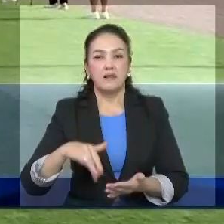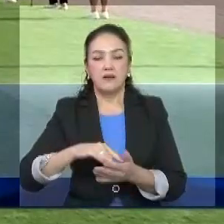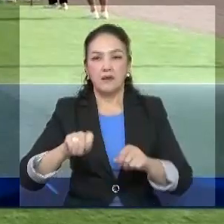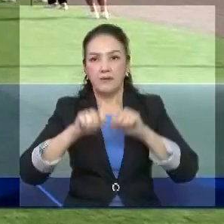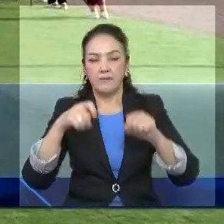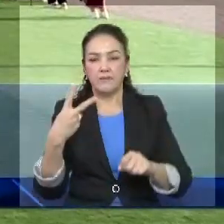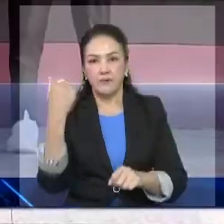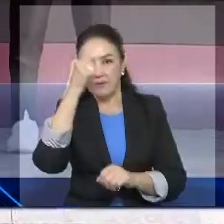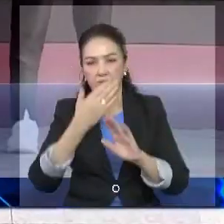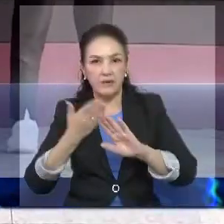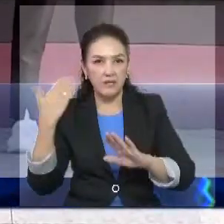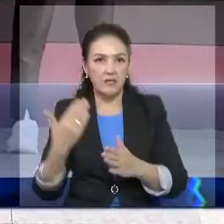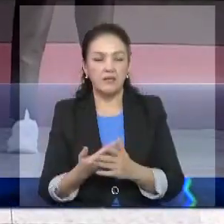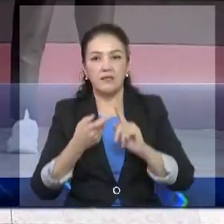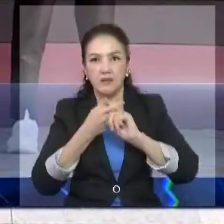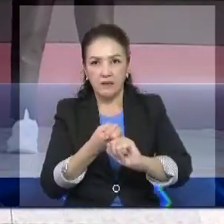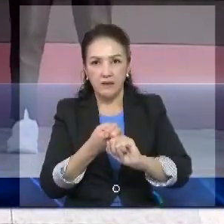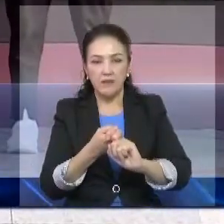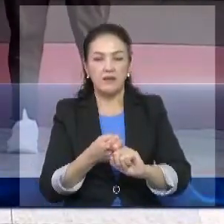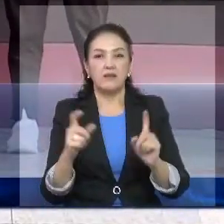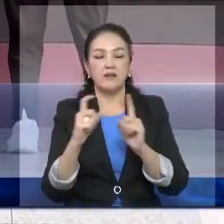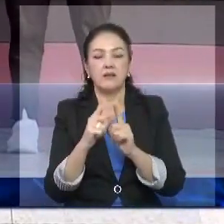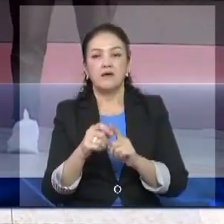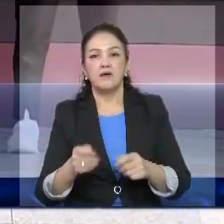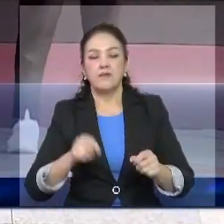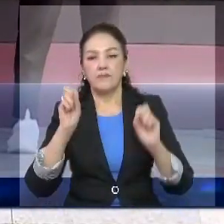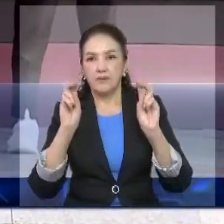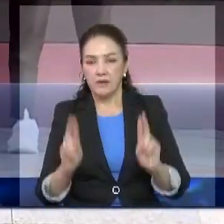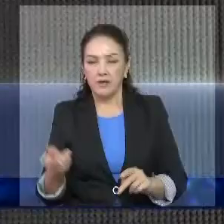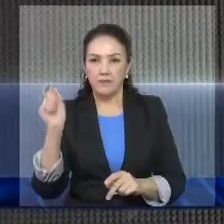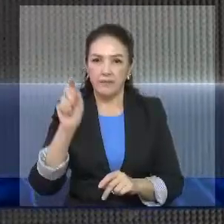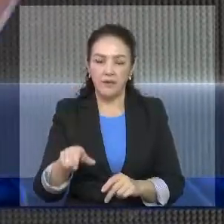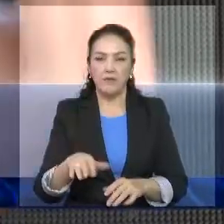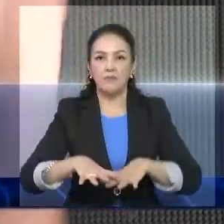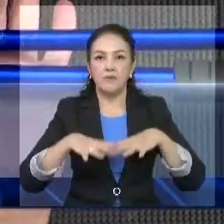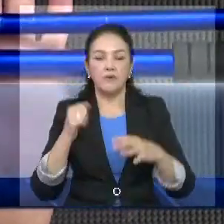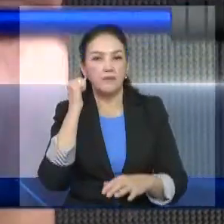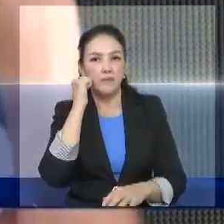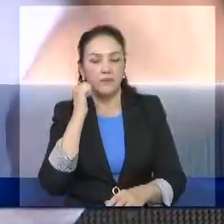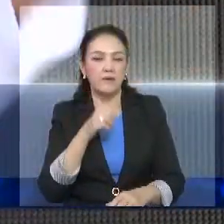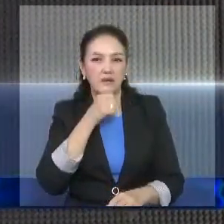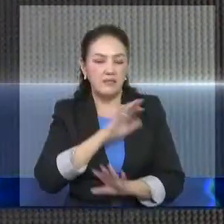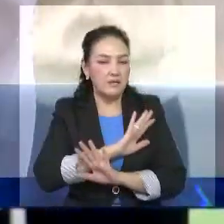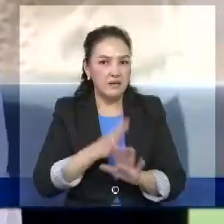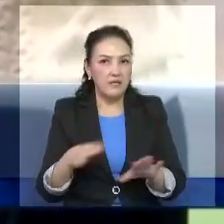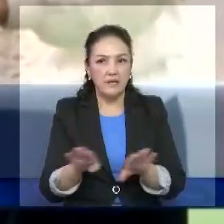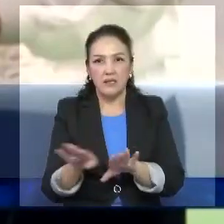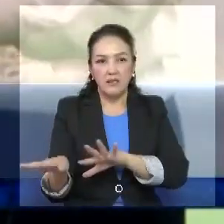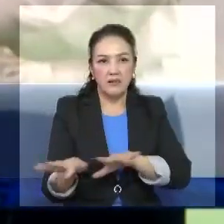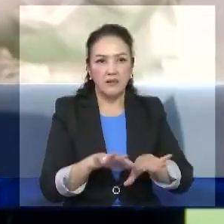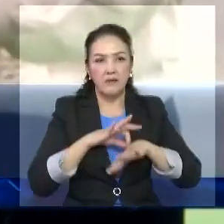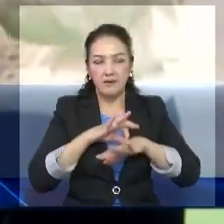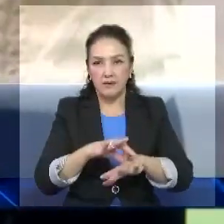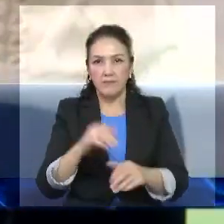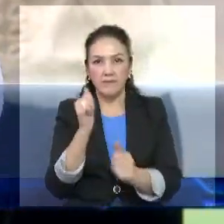открываться 2 года назад, во время карантина. По словам специалистов, к ним в основном приходят больше бабушки, а не дедушки. А подобные мероприятия они